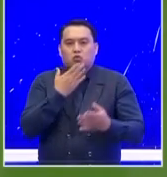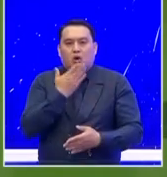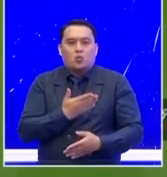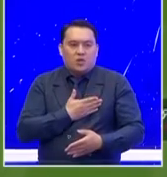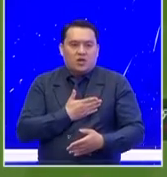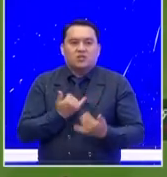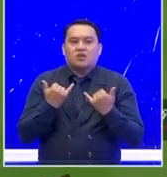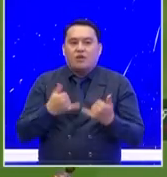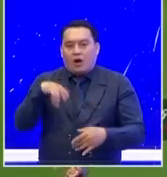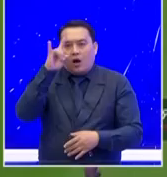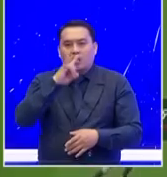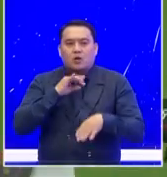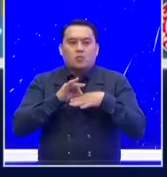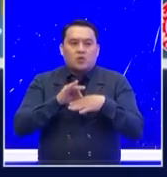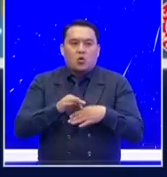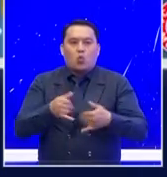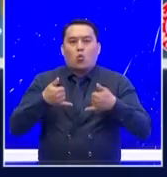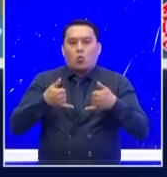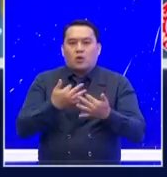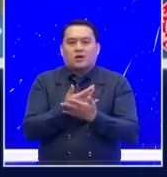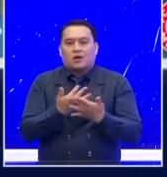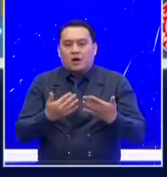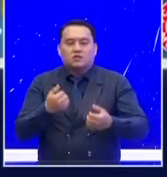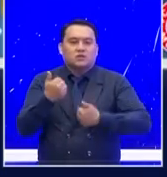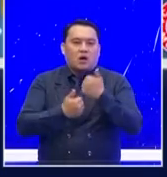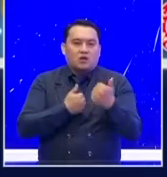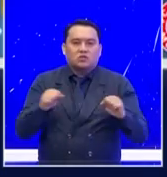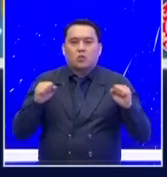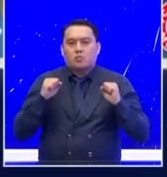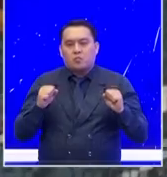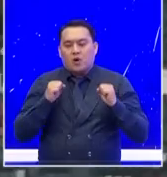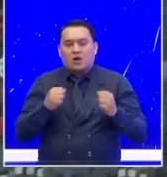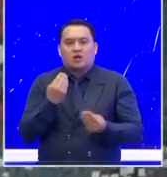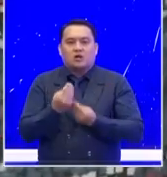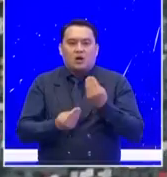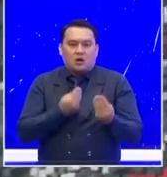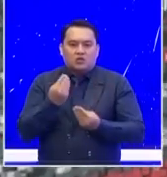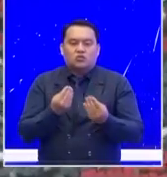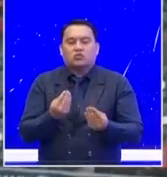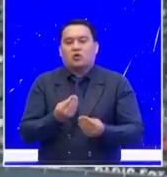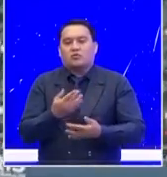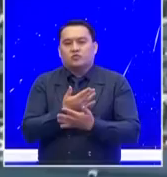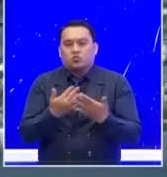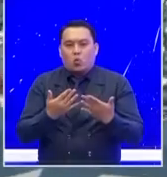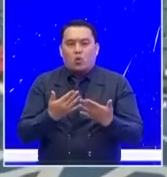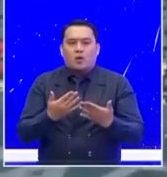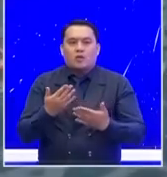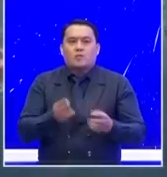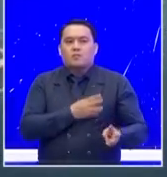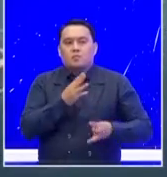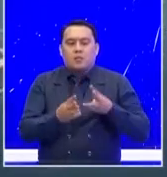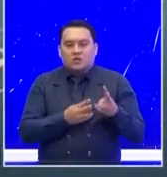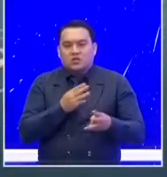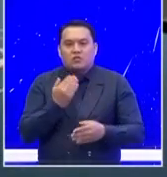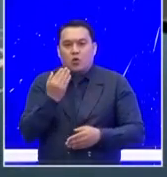К слову, сейчас в Казахстане проходит киберкубок по разным направлениям. Это и спортивные симуляторы, файтинги, стратегии и шутеры. Спортсмены так повышают мастерство,